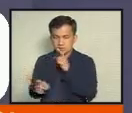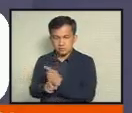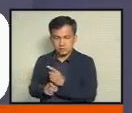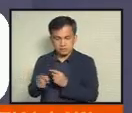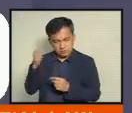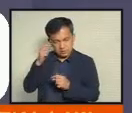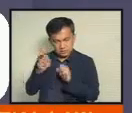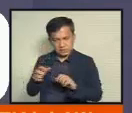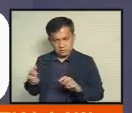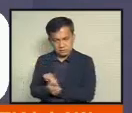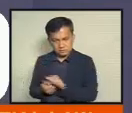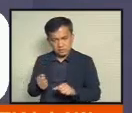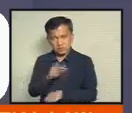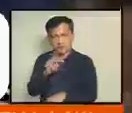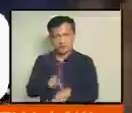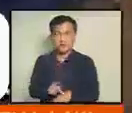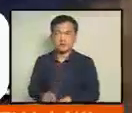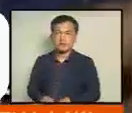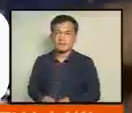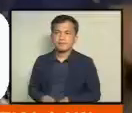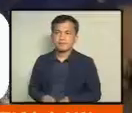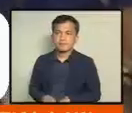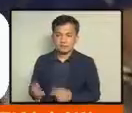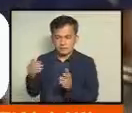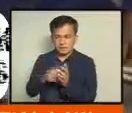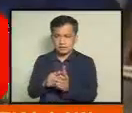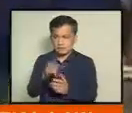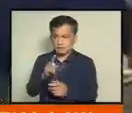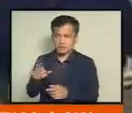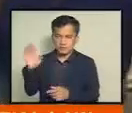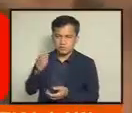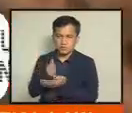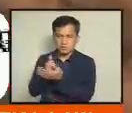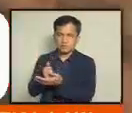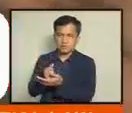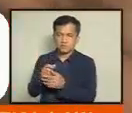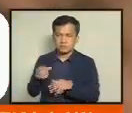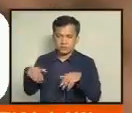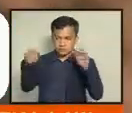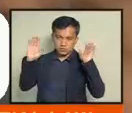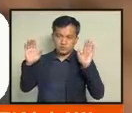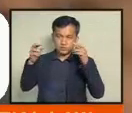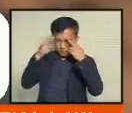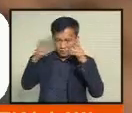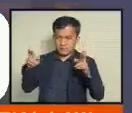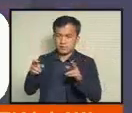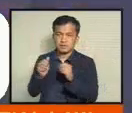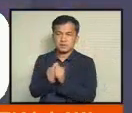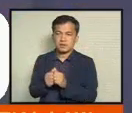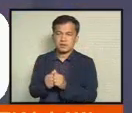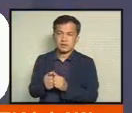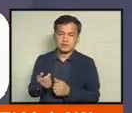you can destroy the Philippines? Inulit niya rin ang pangakong tulong sa mga susukong rebelde. Magsama na lang